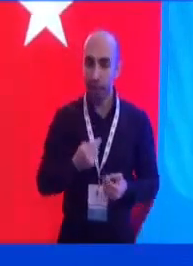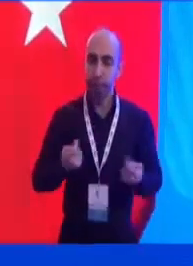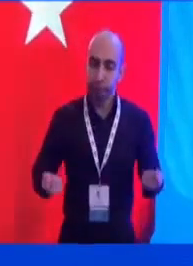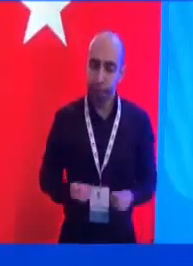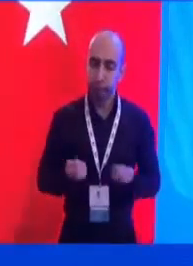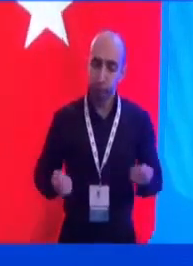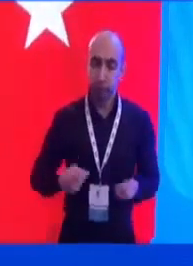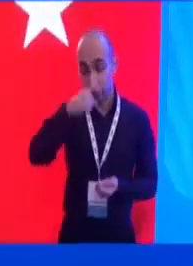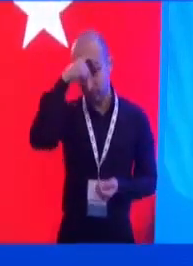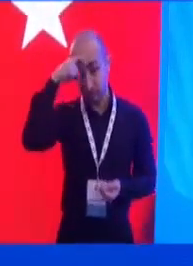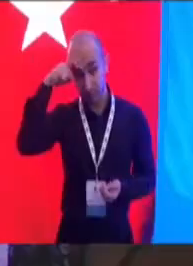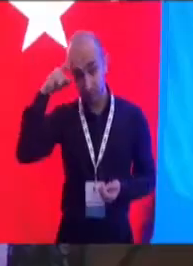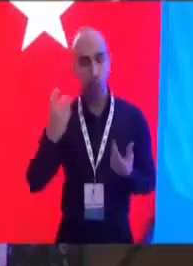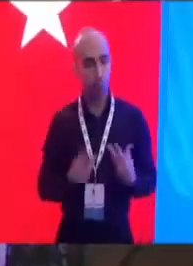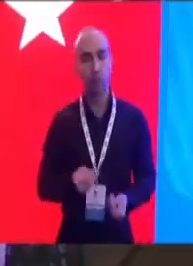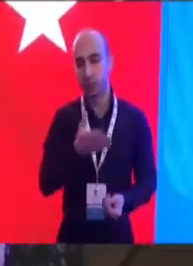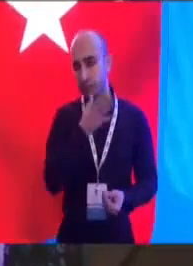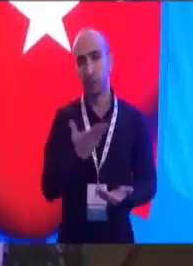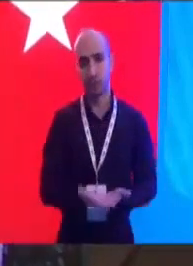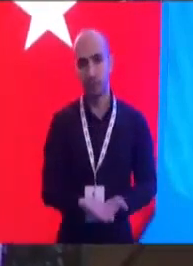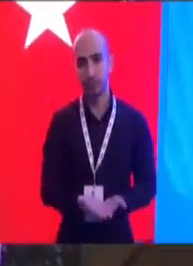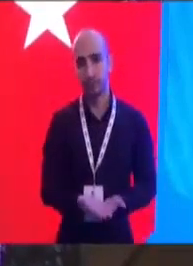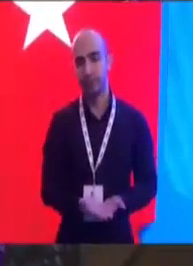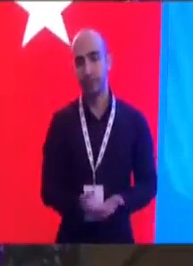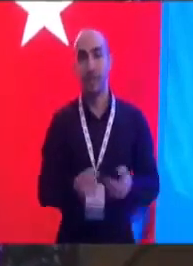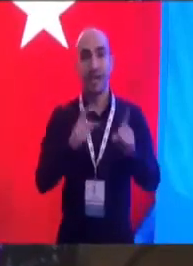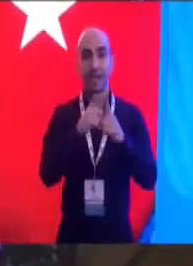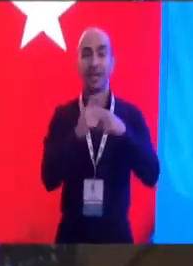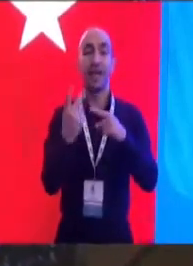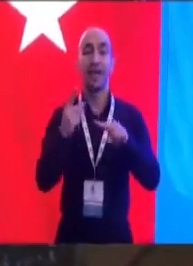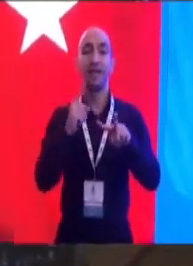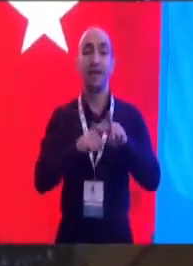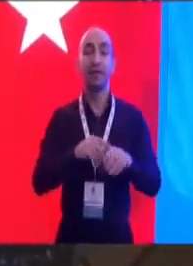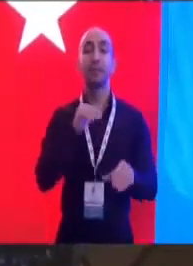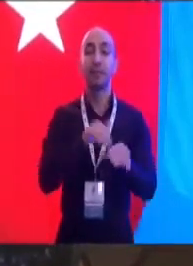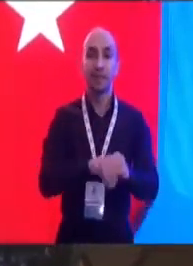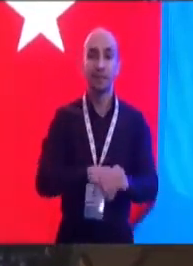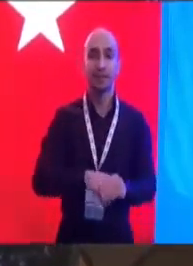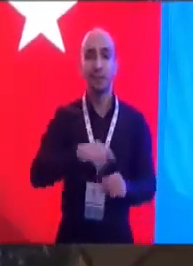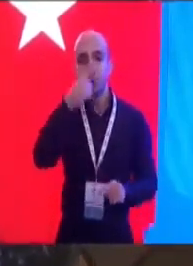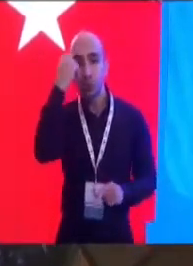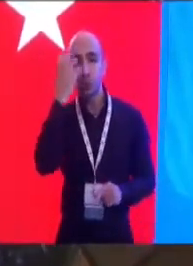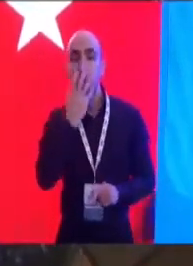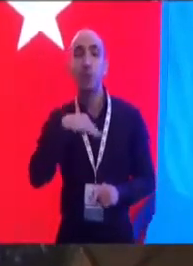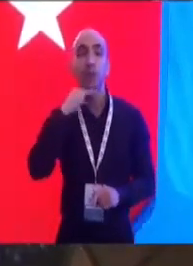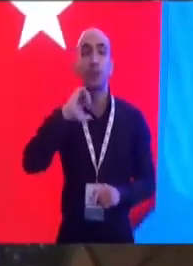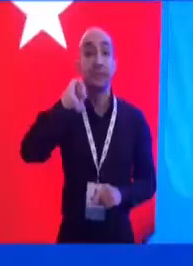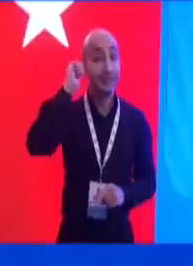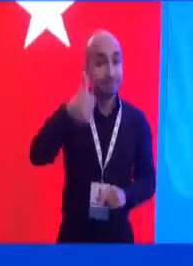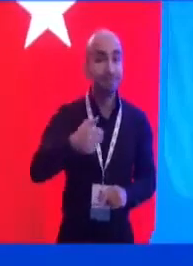olacağını çok iyi biliyoruz. Deva Partisi umut dolu yarınları kadınlarla birlikte inşa